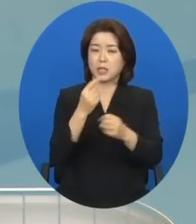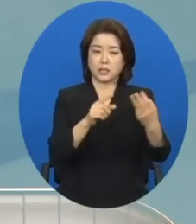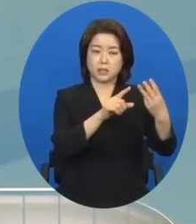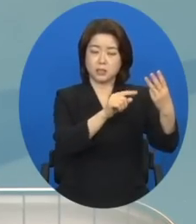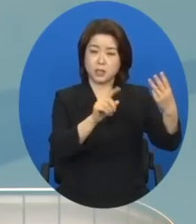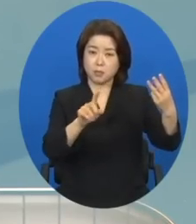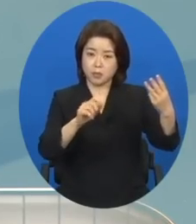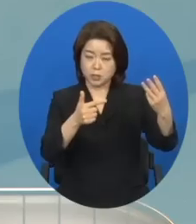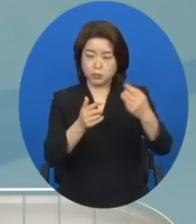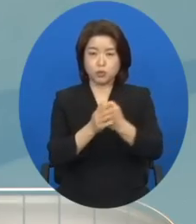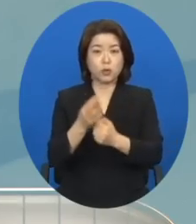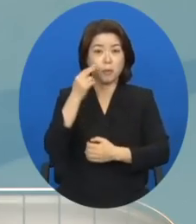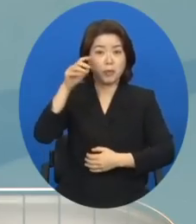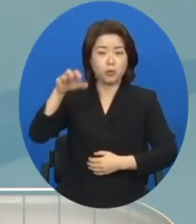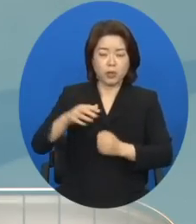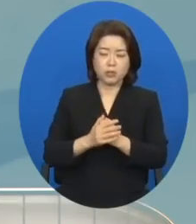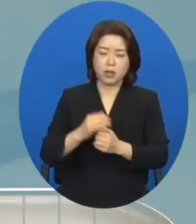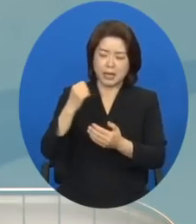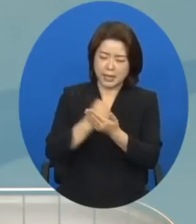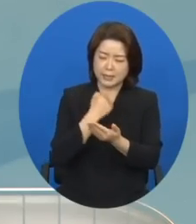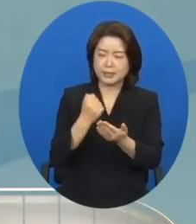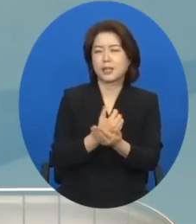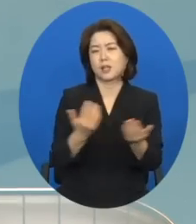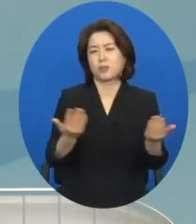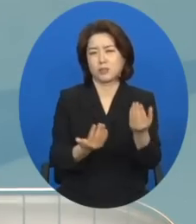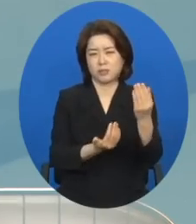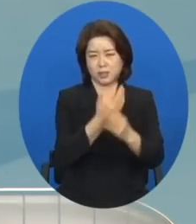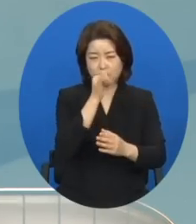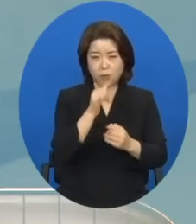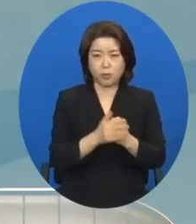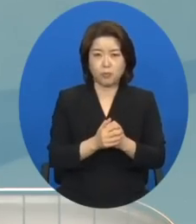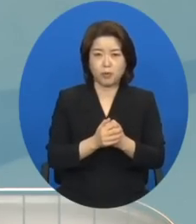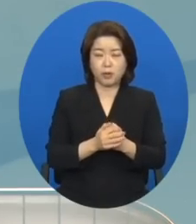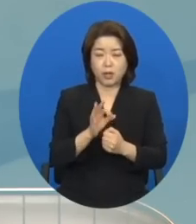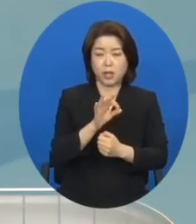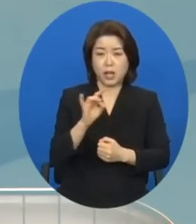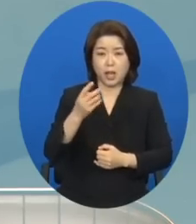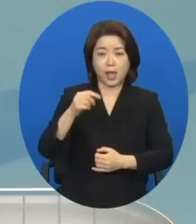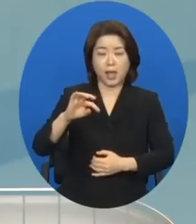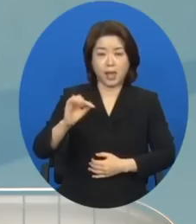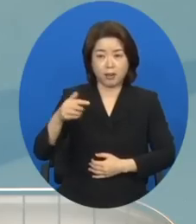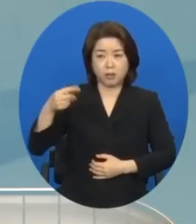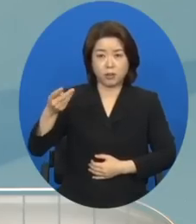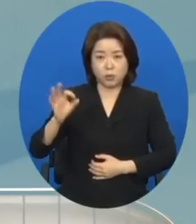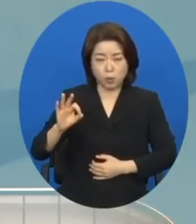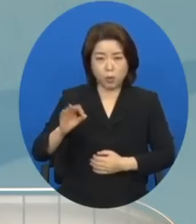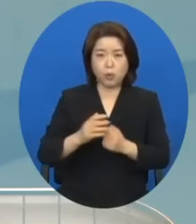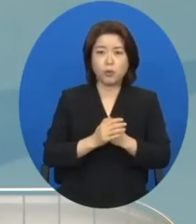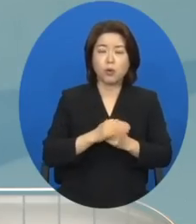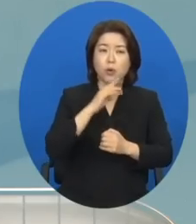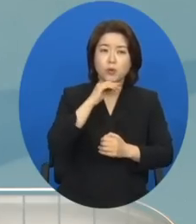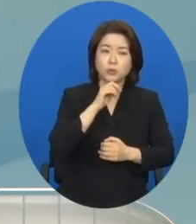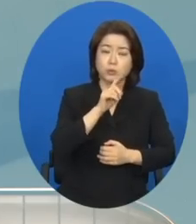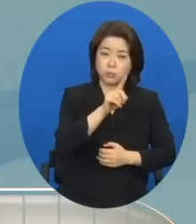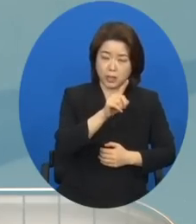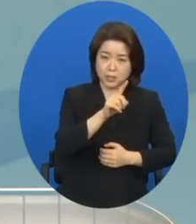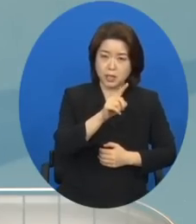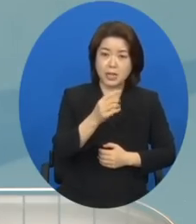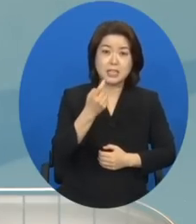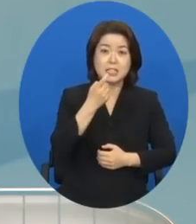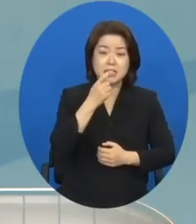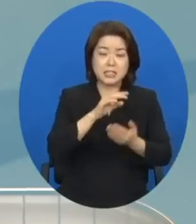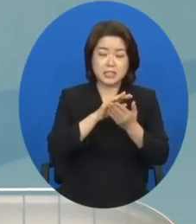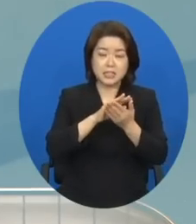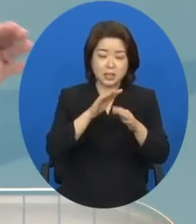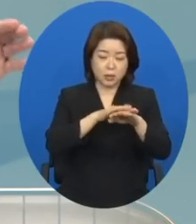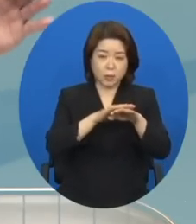16일에도 애틀란타에서 참 안타까운 사건이 벌어졌어요. 에런 롱이라고 하는 21살의 이 백인 남자 청년이요,